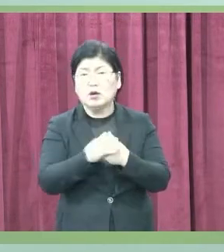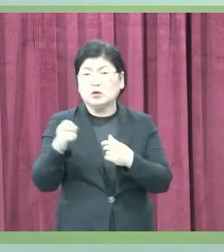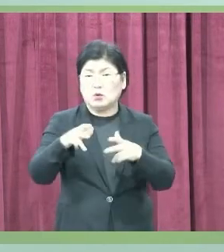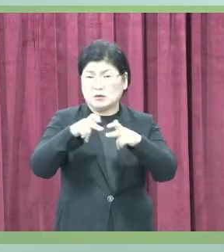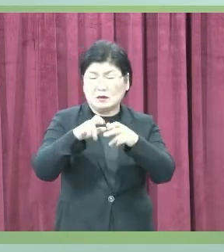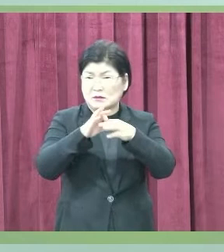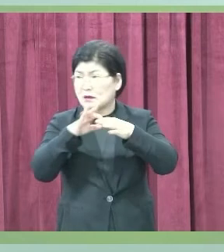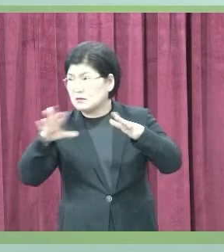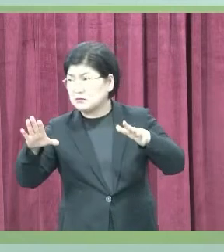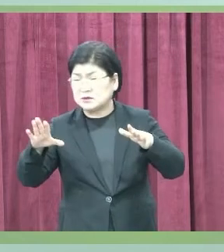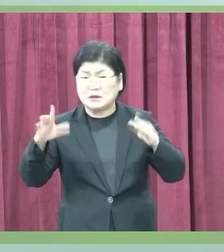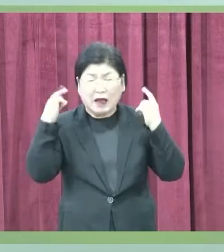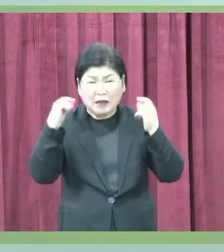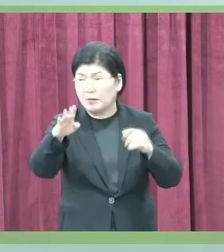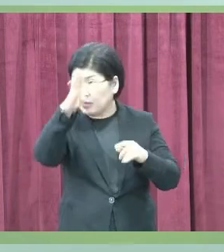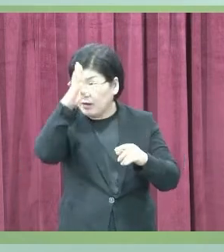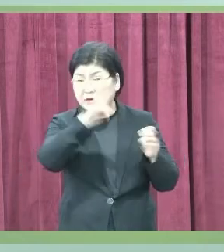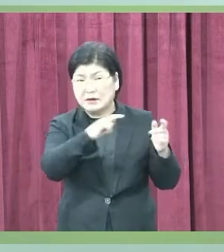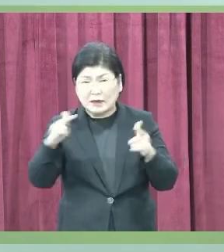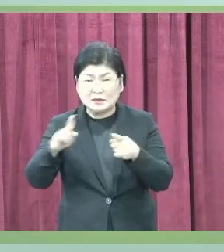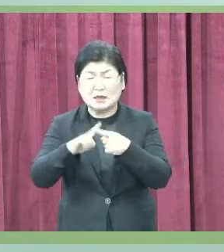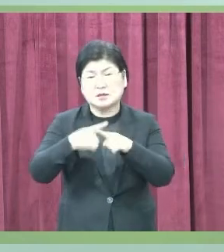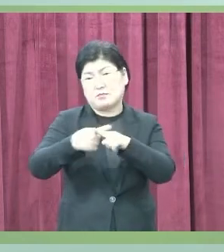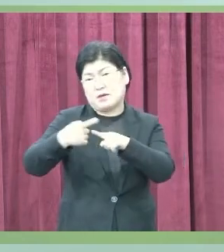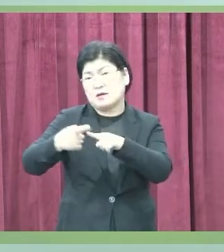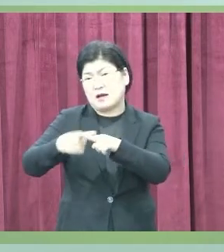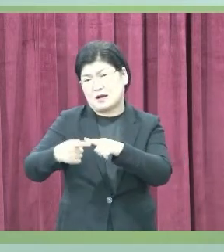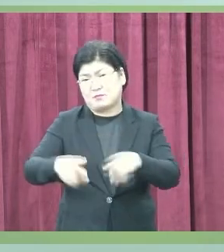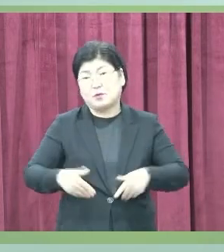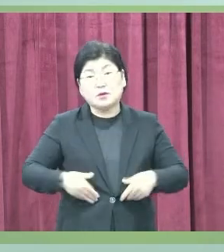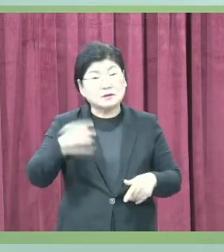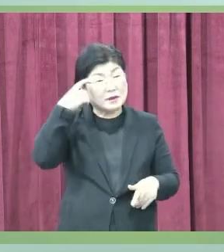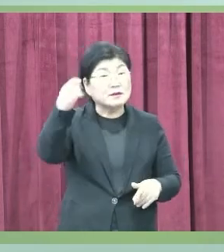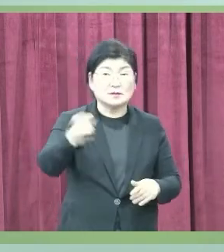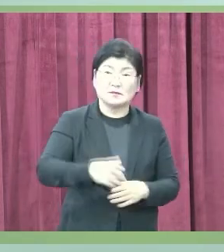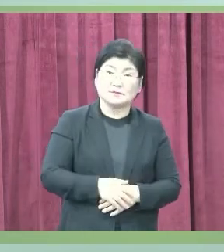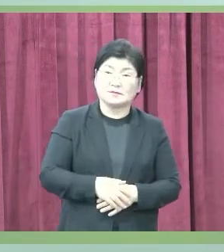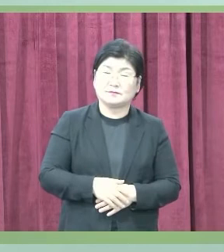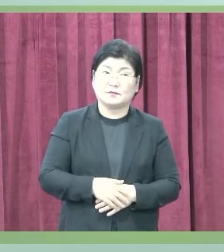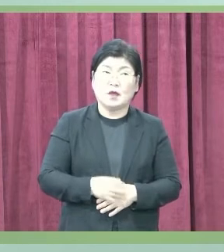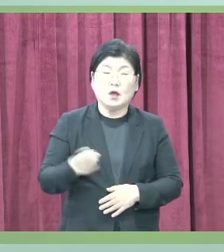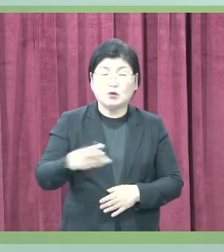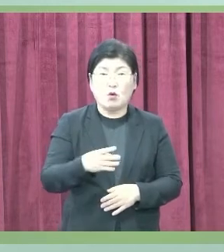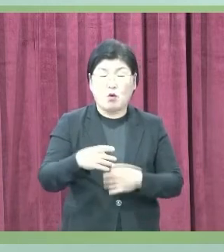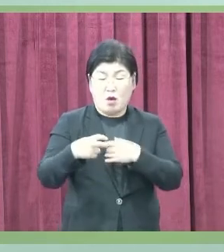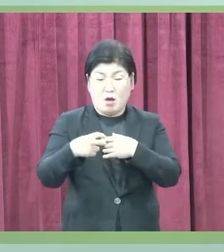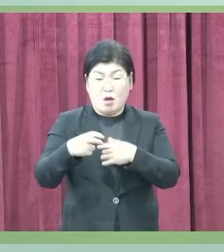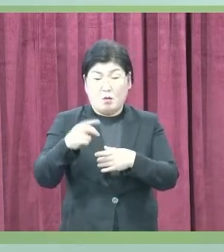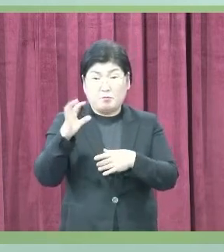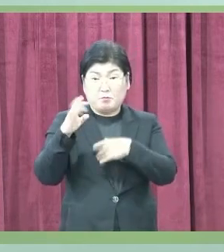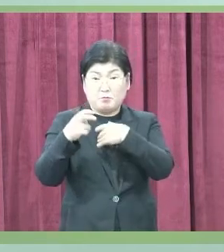장애와 상관없이 생기는 만성 질환, 코모비디티를 분석을 좀 따로 해야 될 것 같습니다. 그 다음에 진료비에 대한